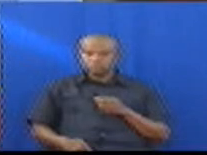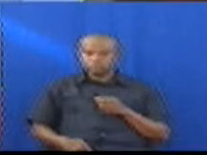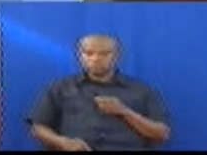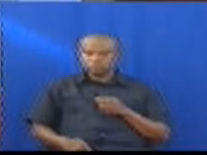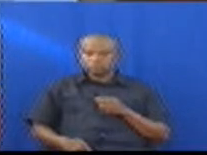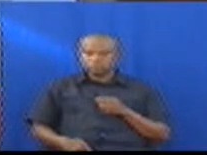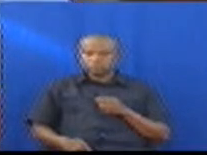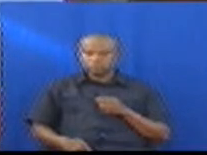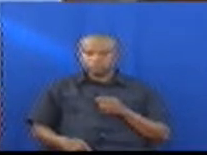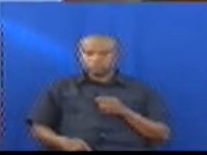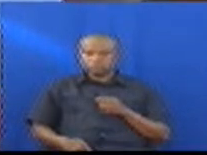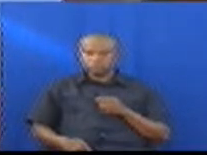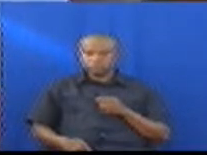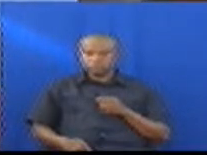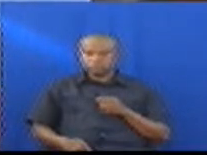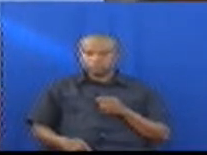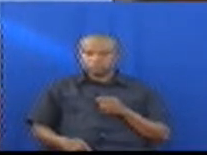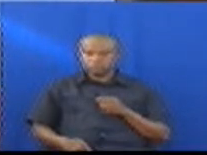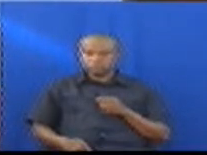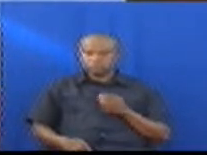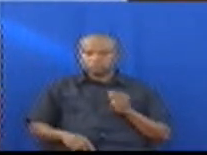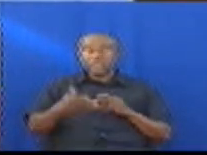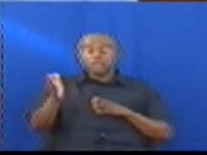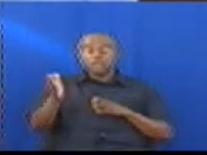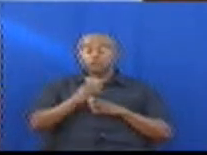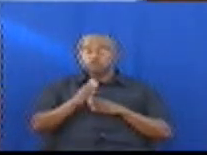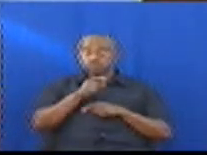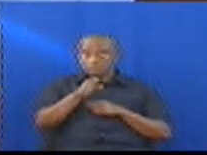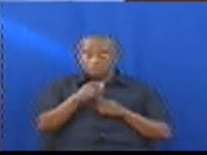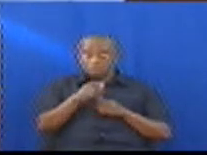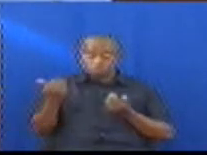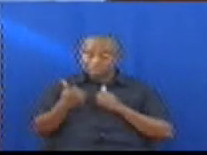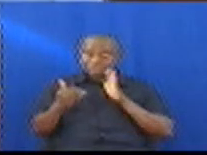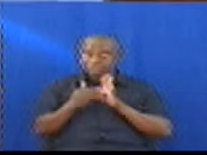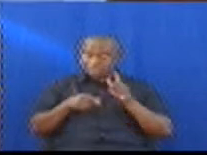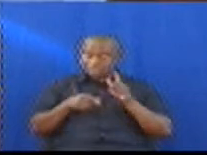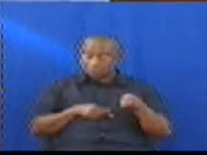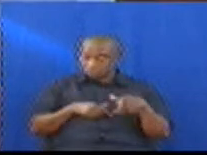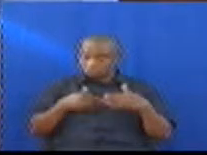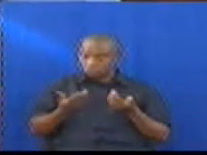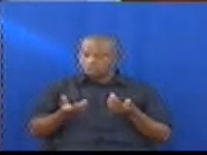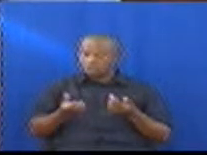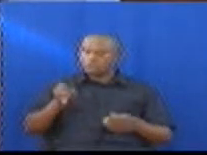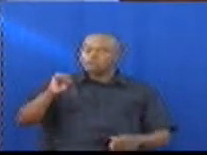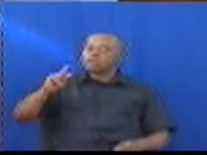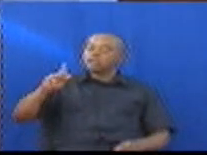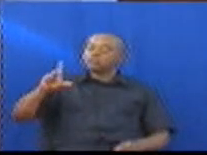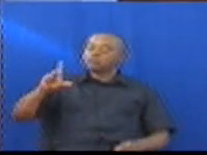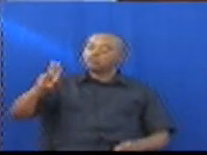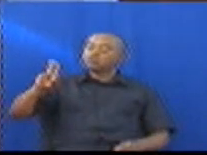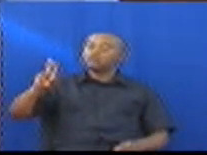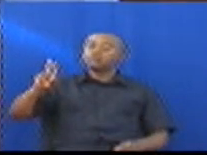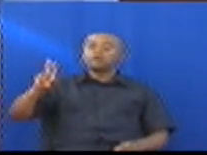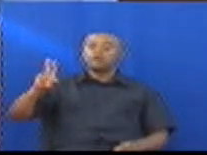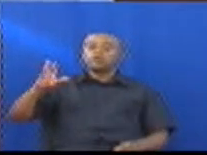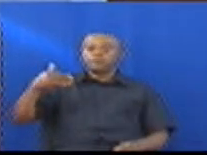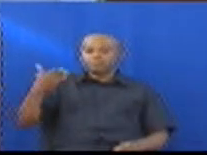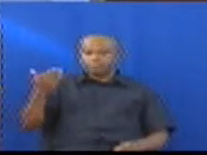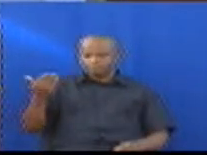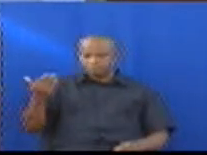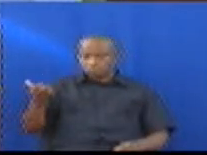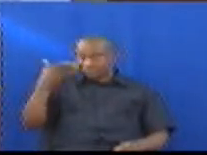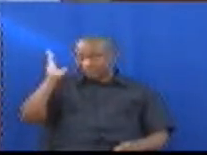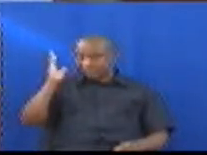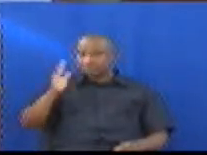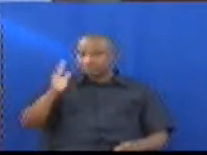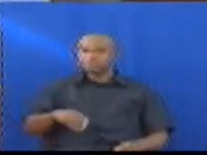La tatu ni kuhusu state advocates ambao sheria inarekebisha kuwapa kuwasajili mawakili wa